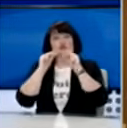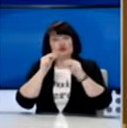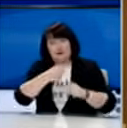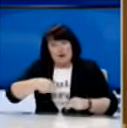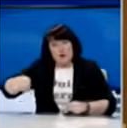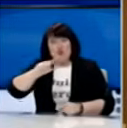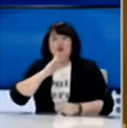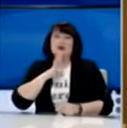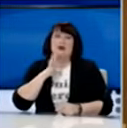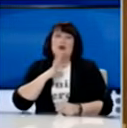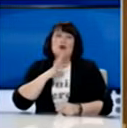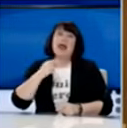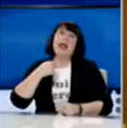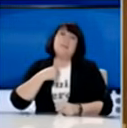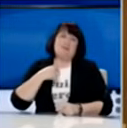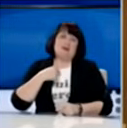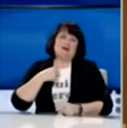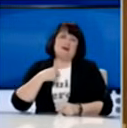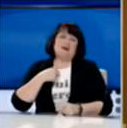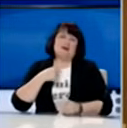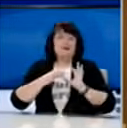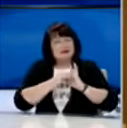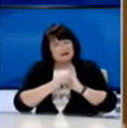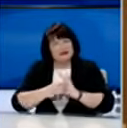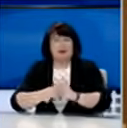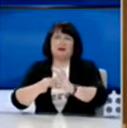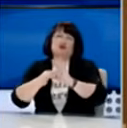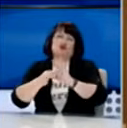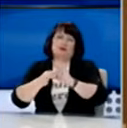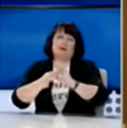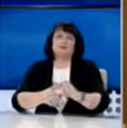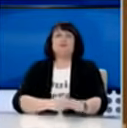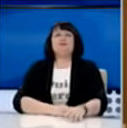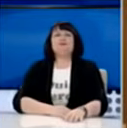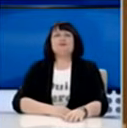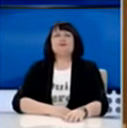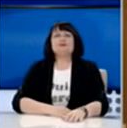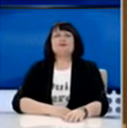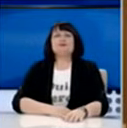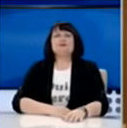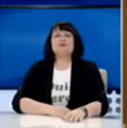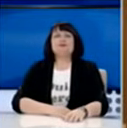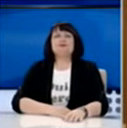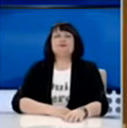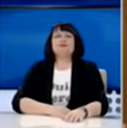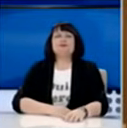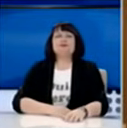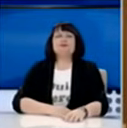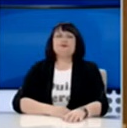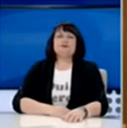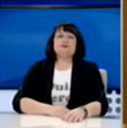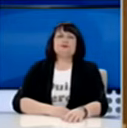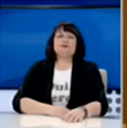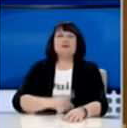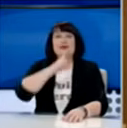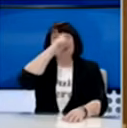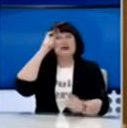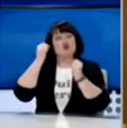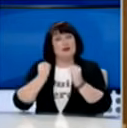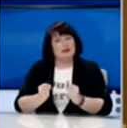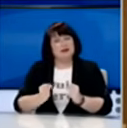αυτής της χώρας, είμαστε εμείς και θα συνεχίσουμε να είμαστε εμείς. Όσο και αν αυτό σας φέρνει σε